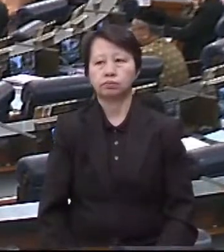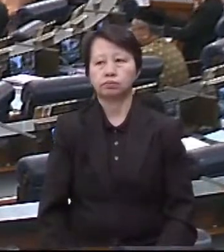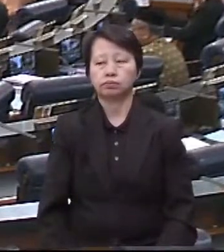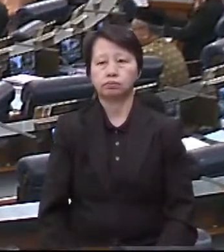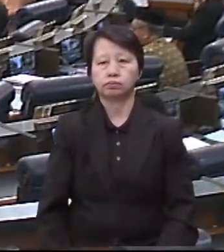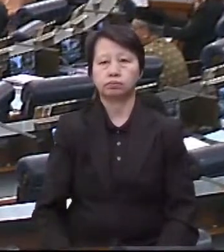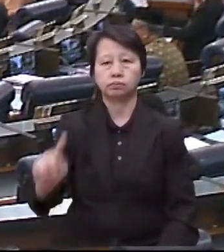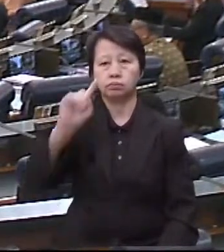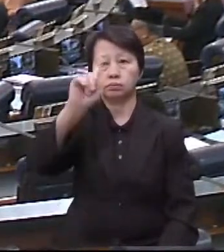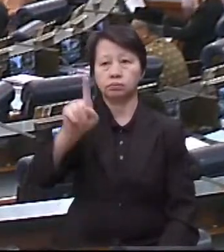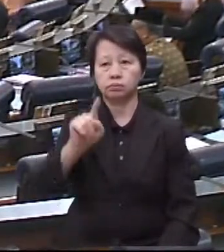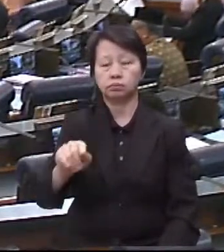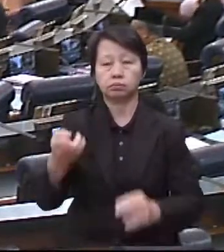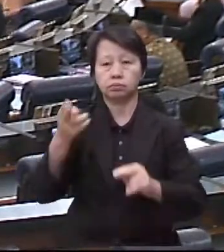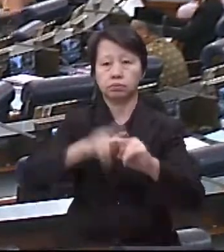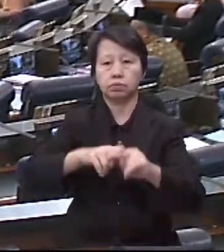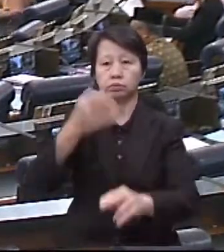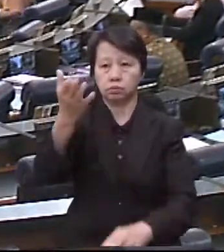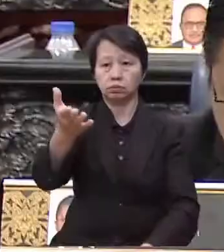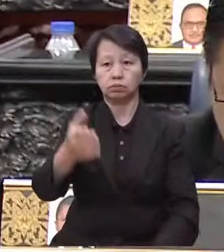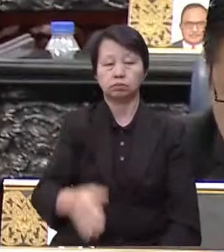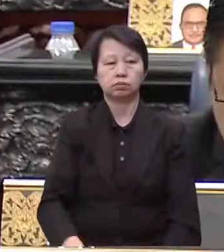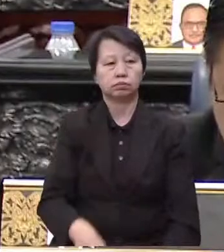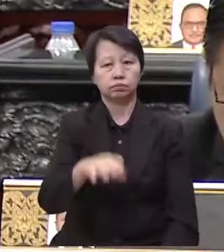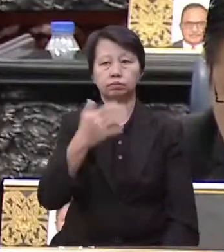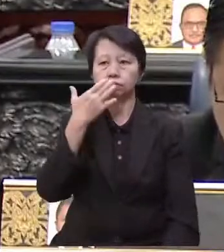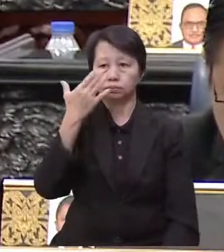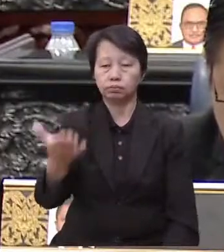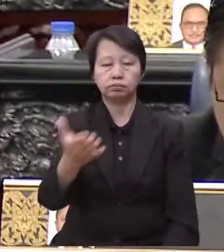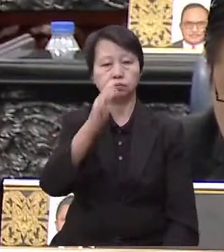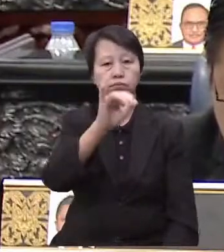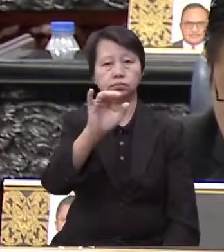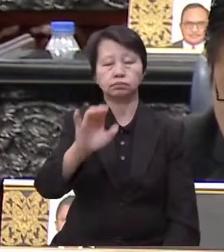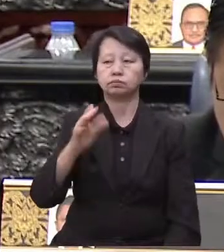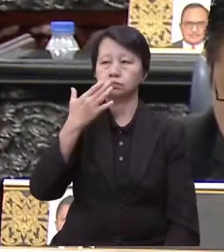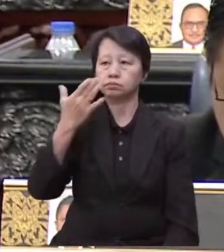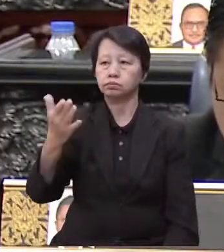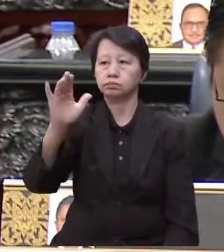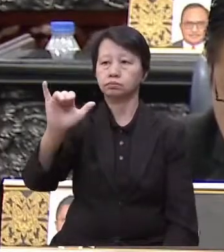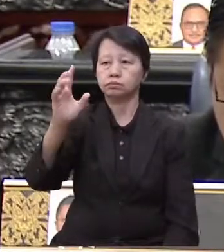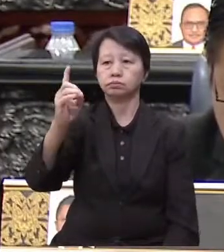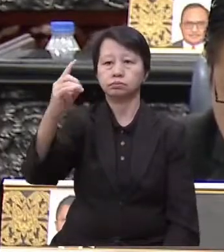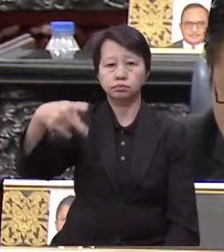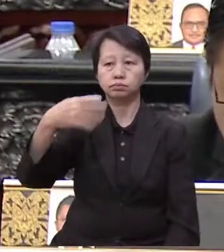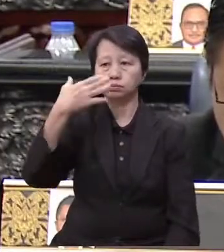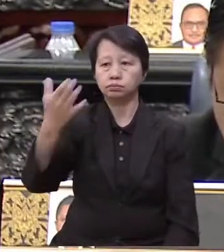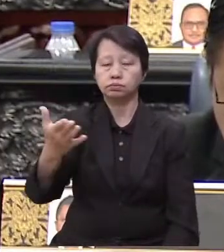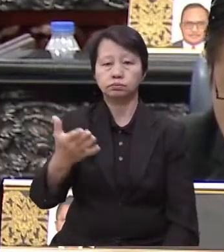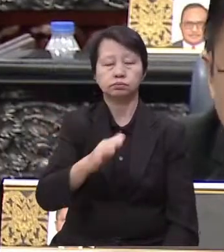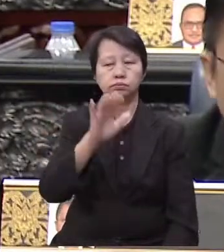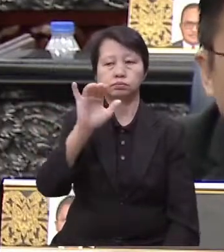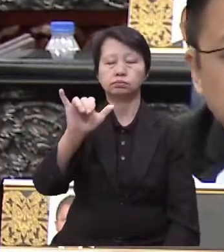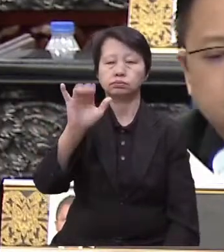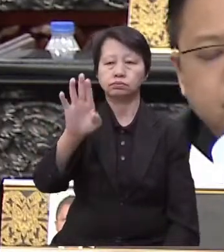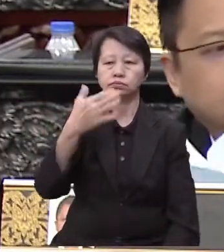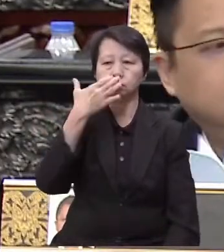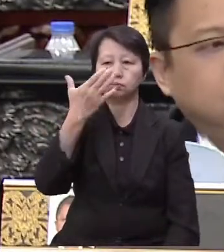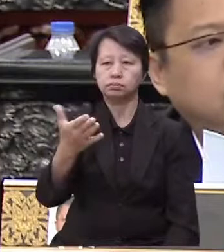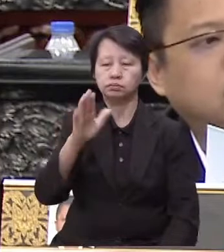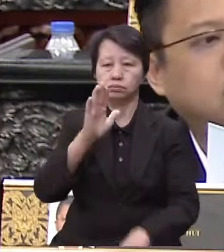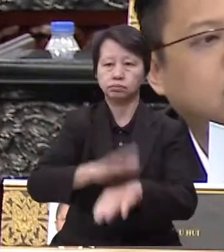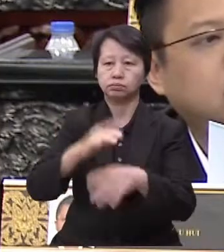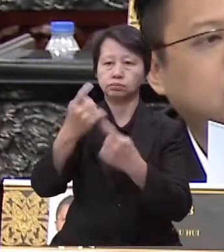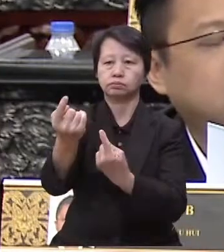Soalan tambahan. Terima kasih Yang Berhormat Datuk Yang Dipertua. Terima kasih Yang Berhormat Menteri atas